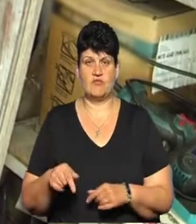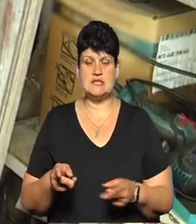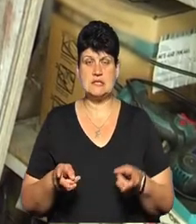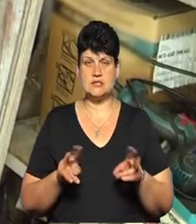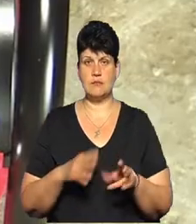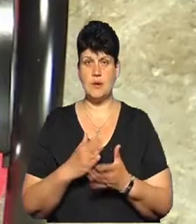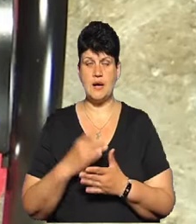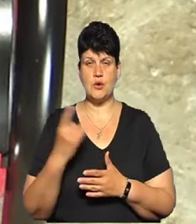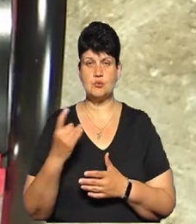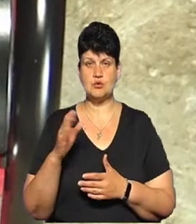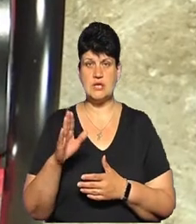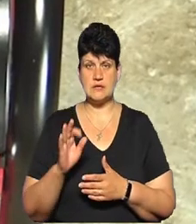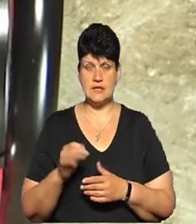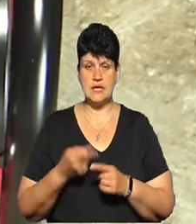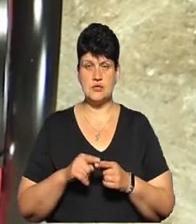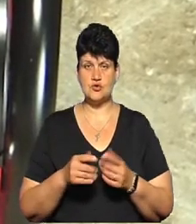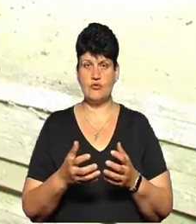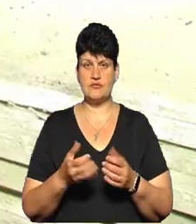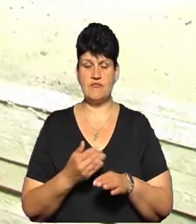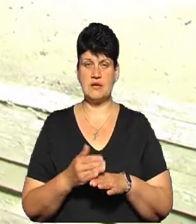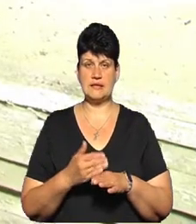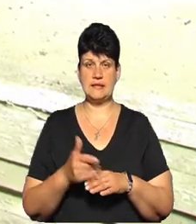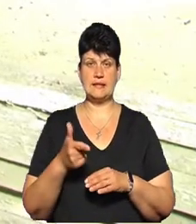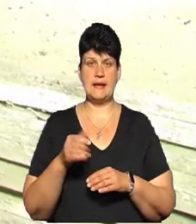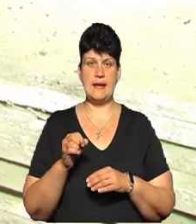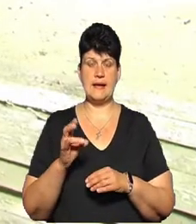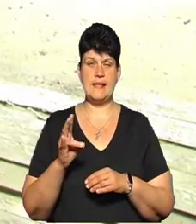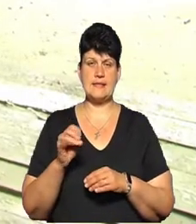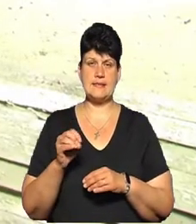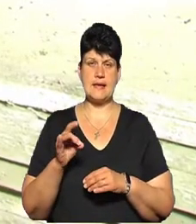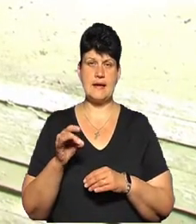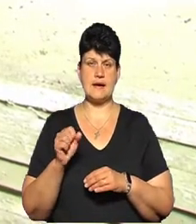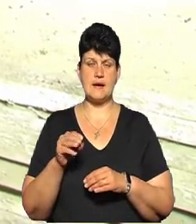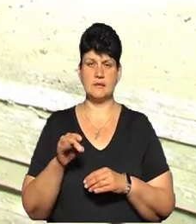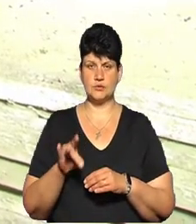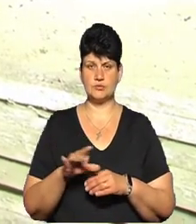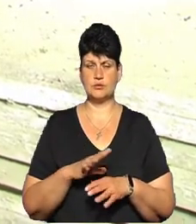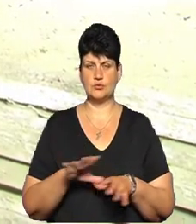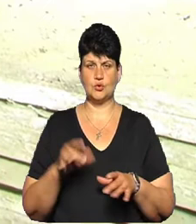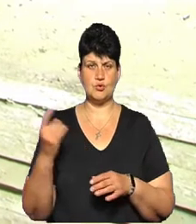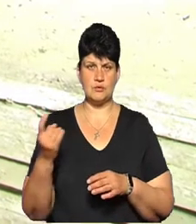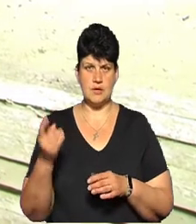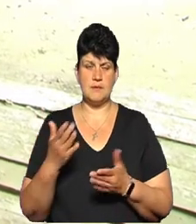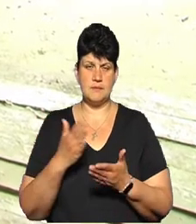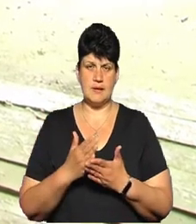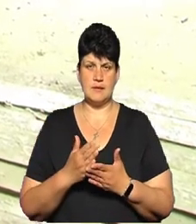господарство. Для цього взяв у кредит генератор. Для того, щоб обійти своє господарство, ми тримаємо невелике